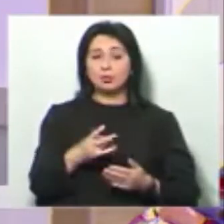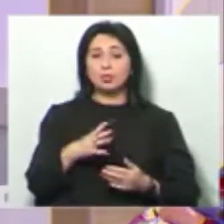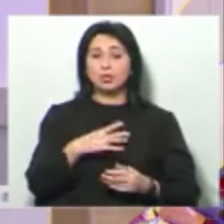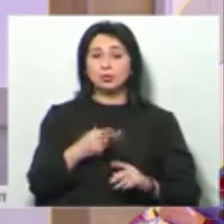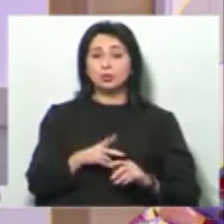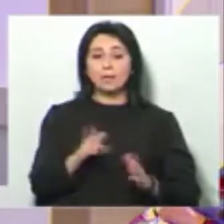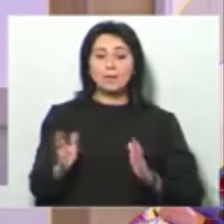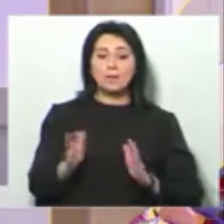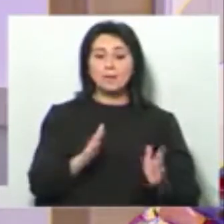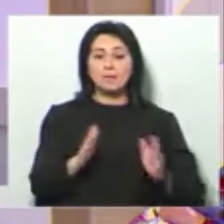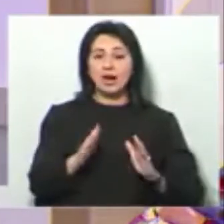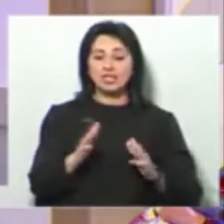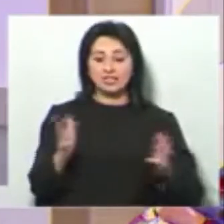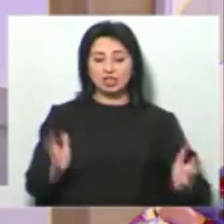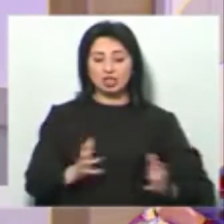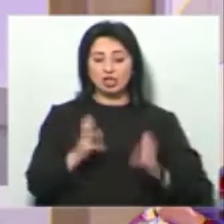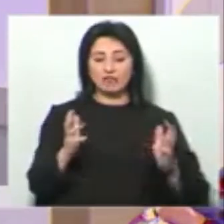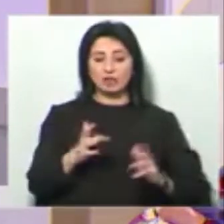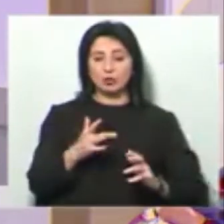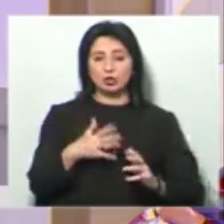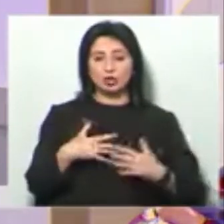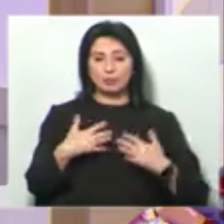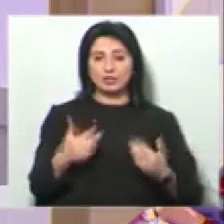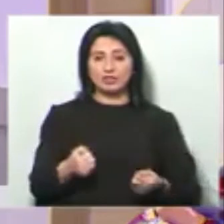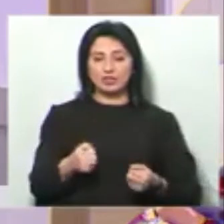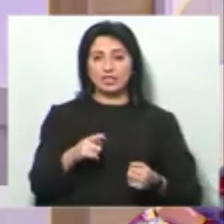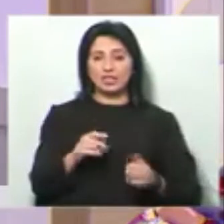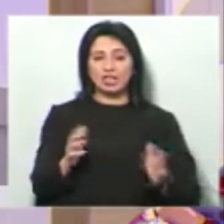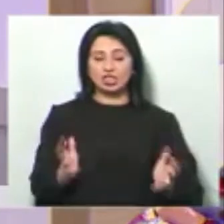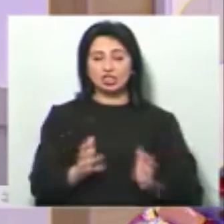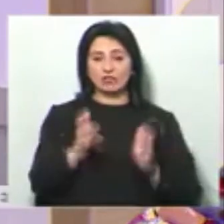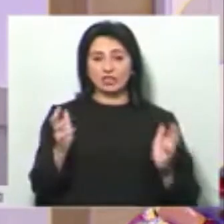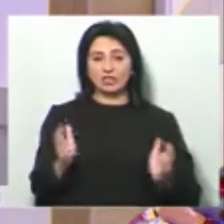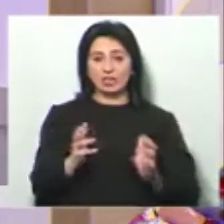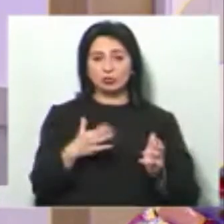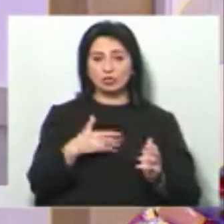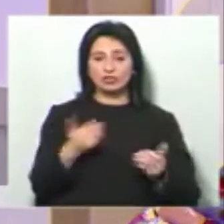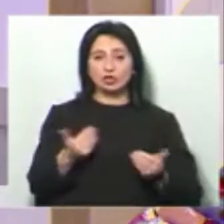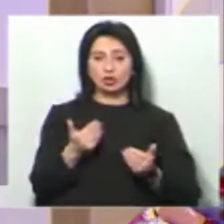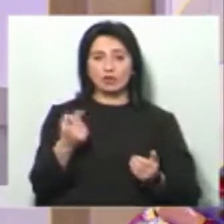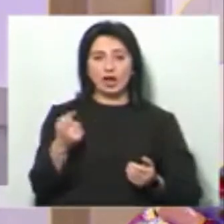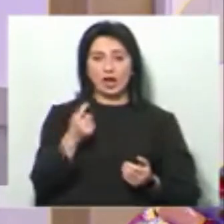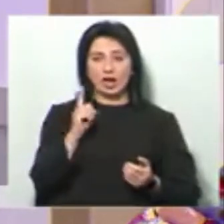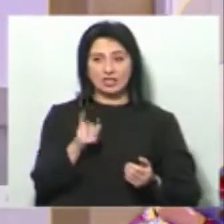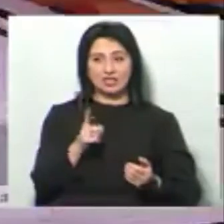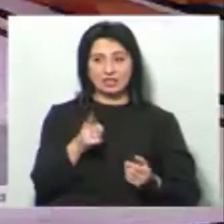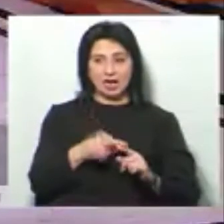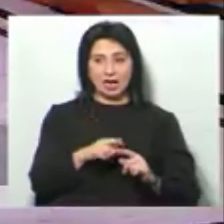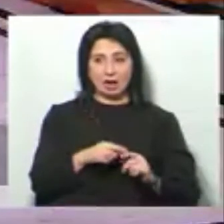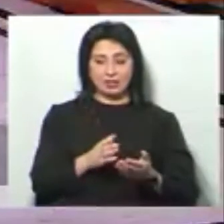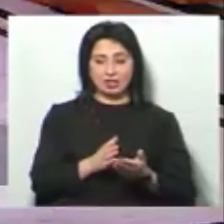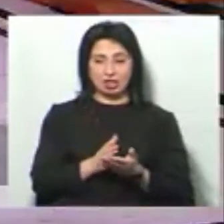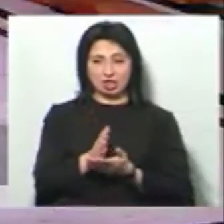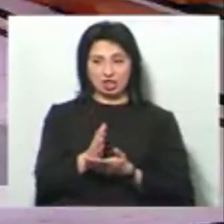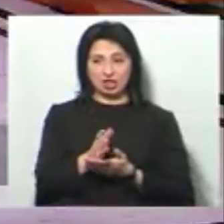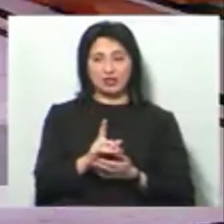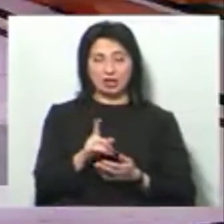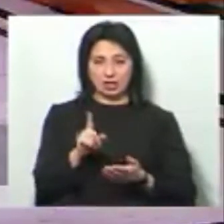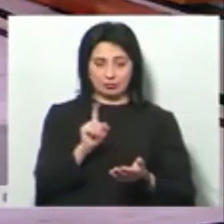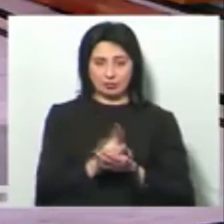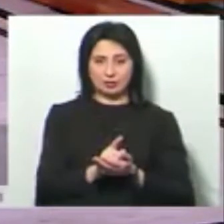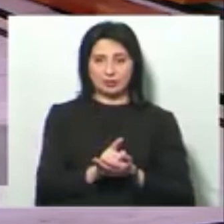რომ მაქსიმალურად შევინარჩუნოთ ჯანმრთელობა და შევინარჩუნოთ ჩვენი ცხოვრების ხარისხი. აი ამ ჭრილში